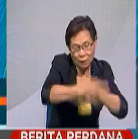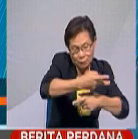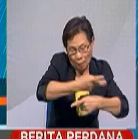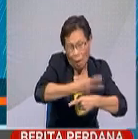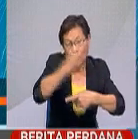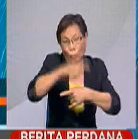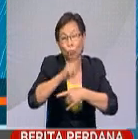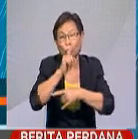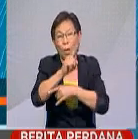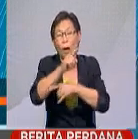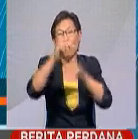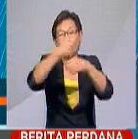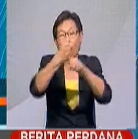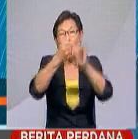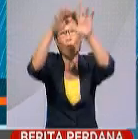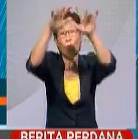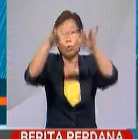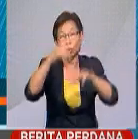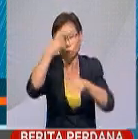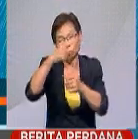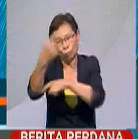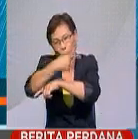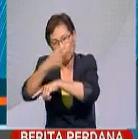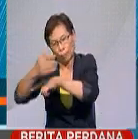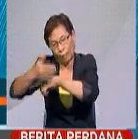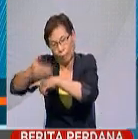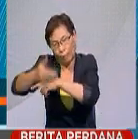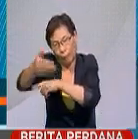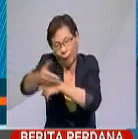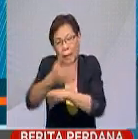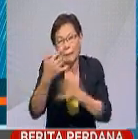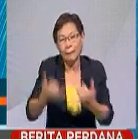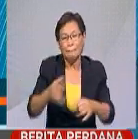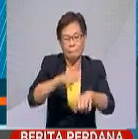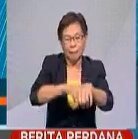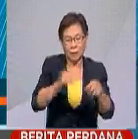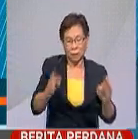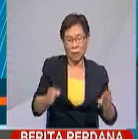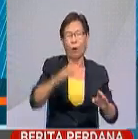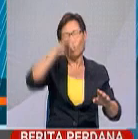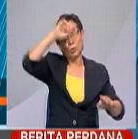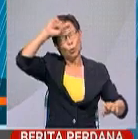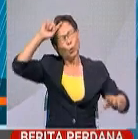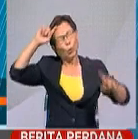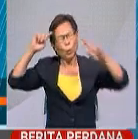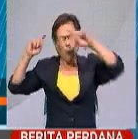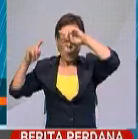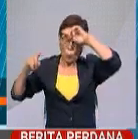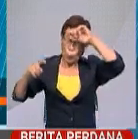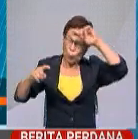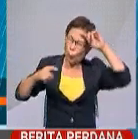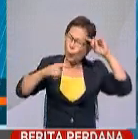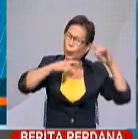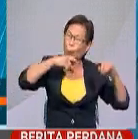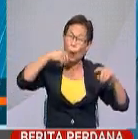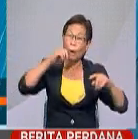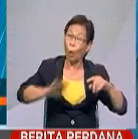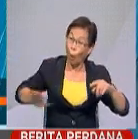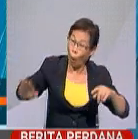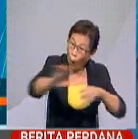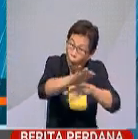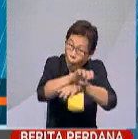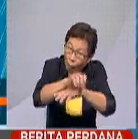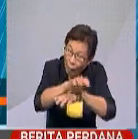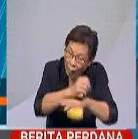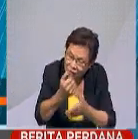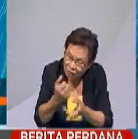menentukan operasi pembenihan awan untuk beberapa hari akan datang. Dan semasa tempoh cuaca panas dan kering ini, orang ramai sentiasa dinasihatkan